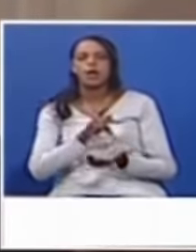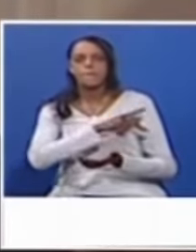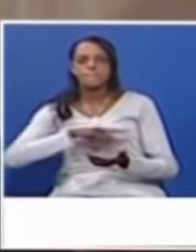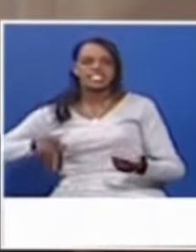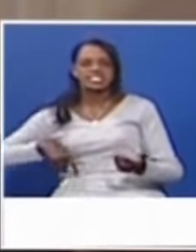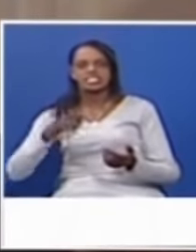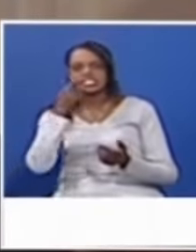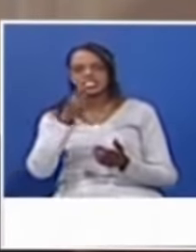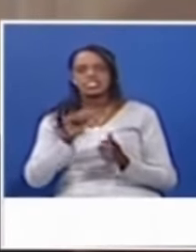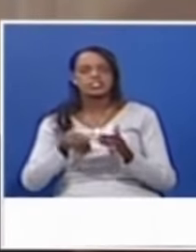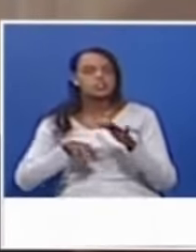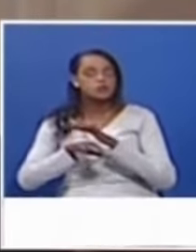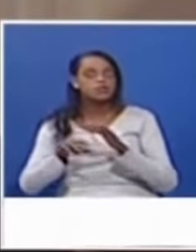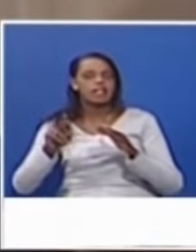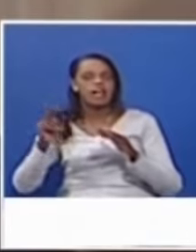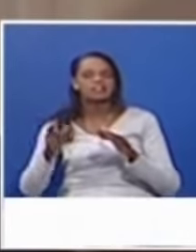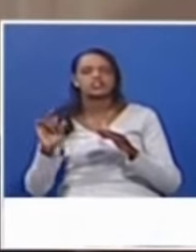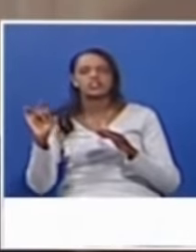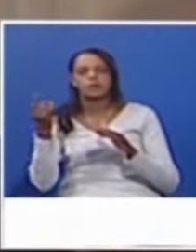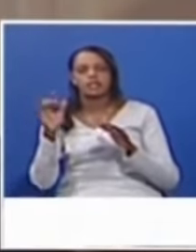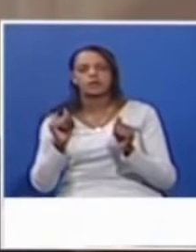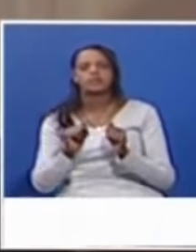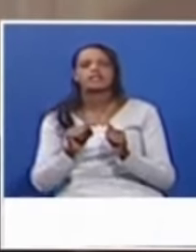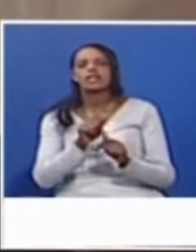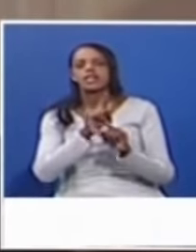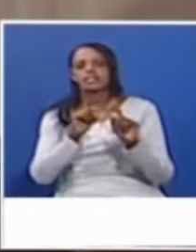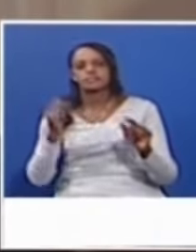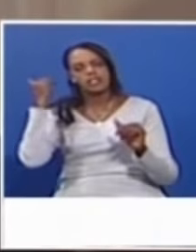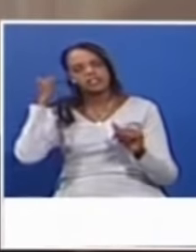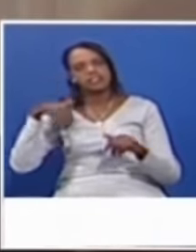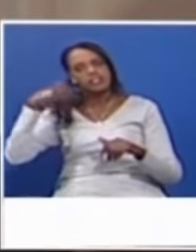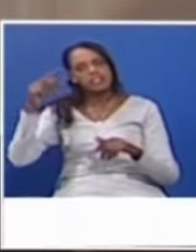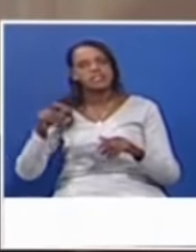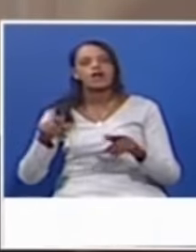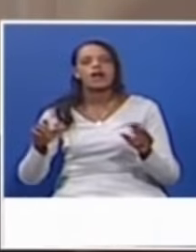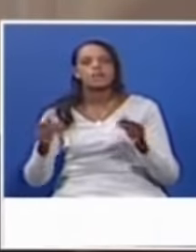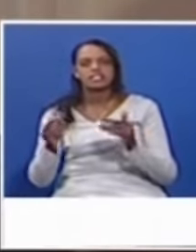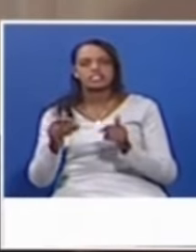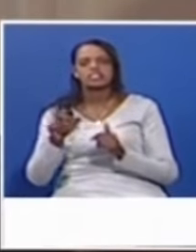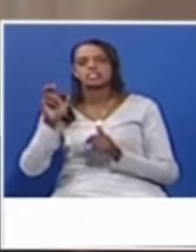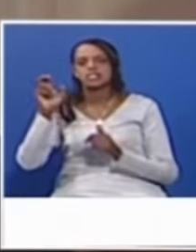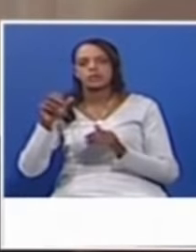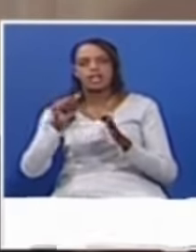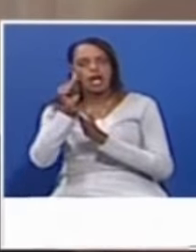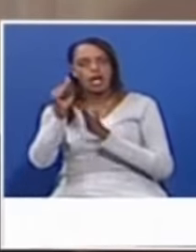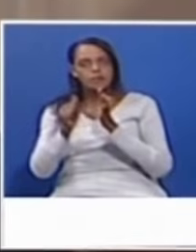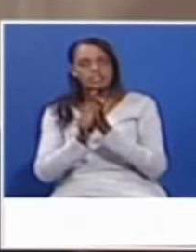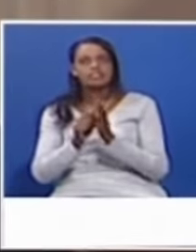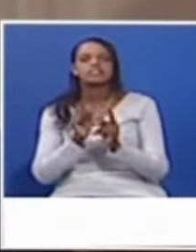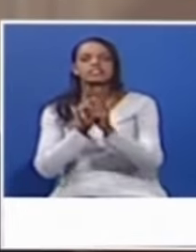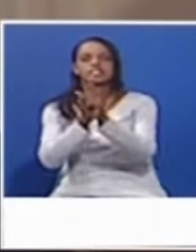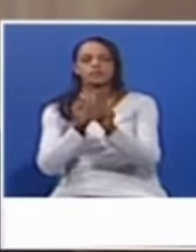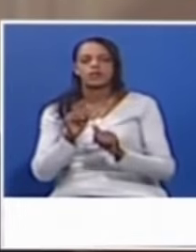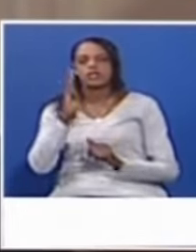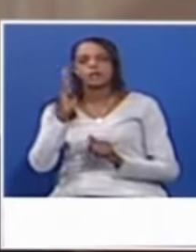ایسیاس نعتو زل نحدش موال نت نهزبی ارترع دحر کلاعی کینات عالم زگات اما سمانه نیت ابو عامتات زسعب زل